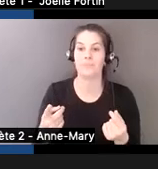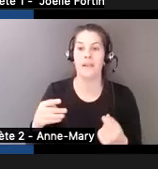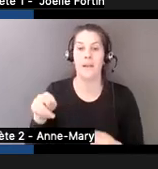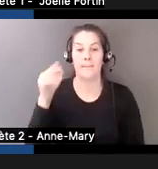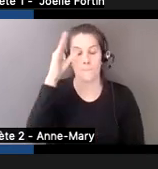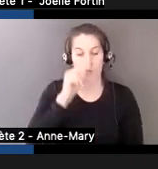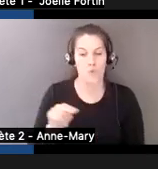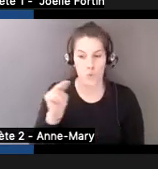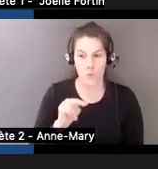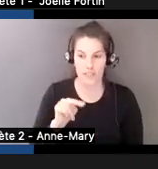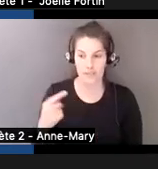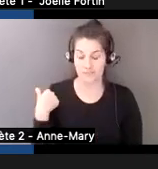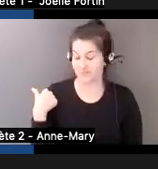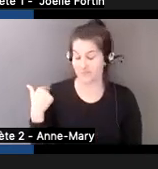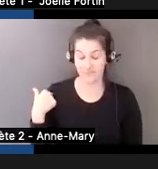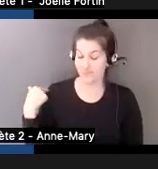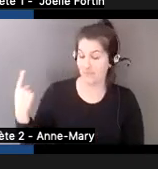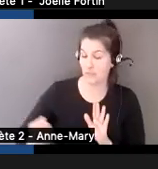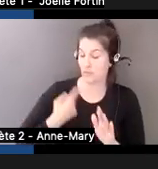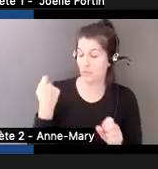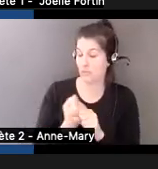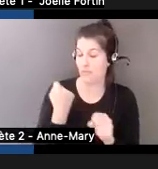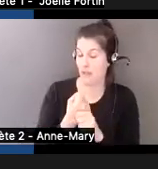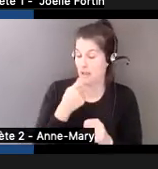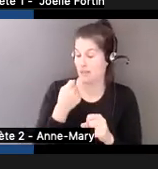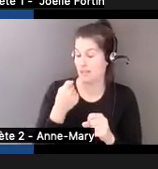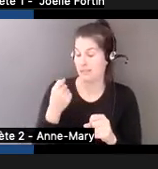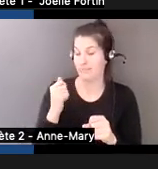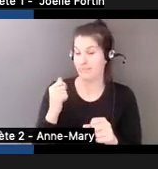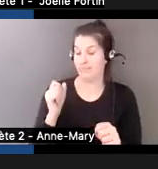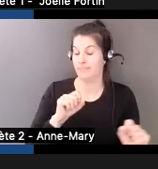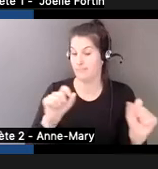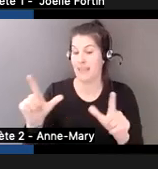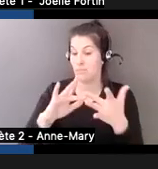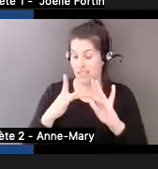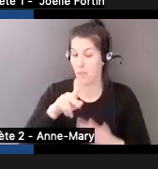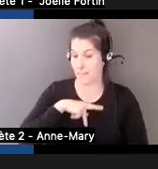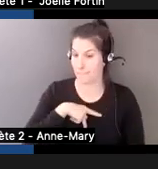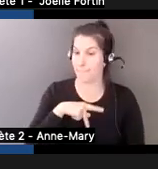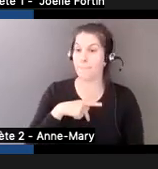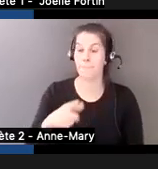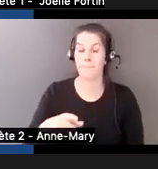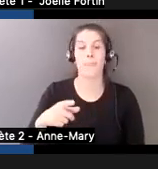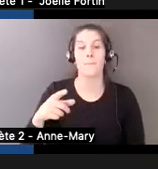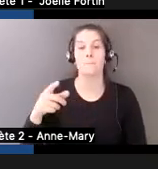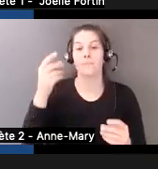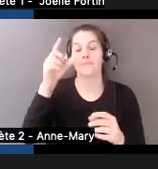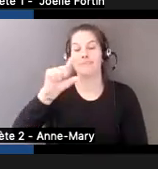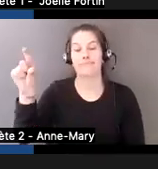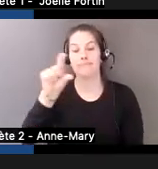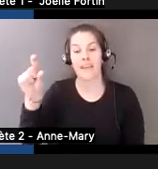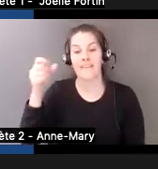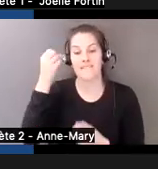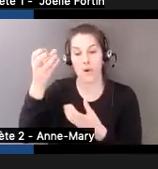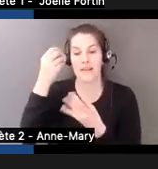viens de tout refaire mon site web, aller dans la section rubrique formation. Vous allez voir la formation,